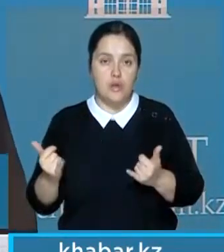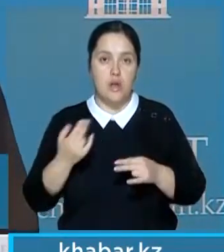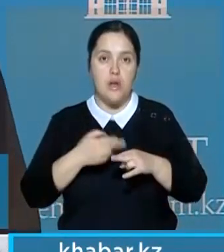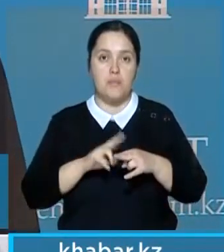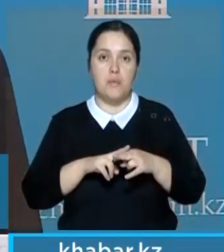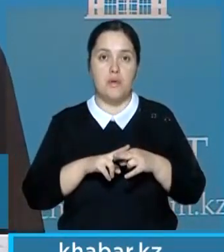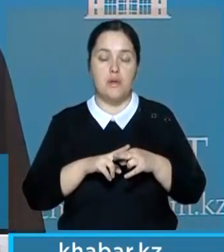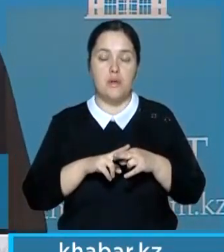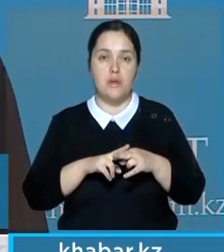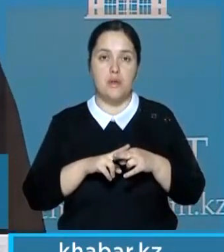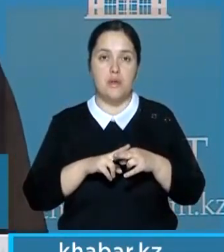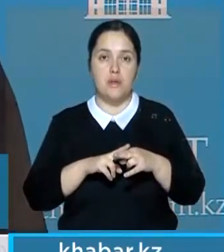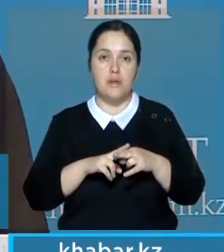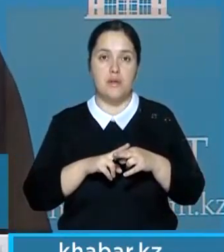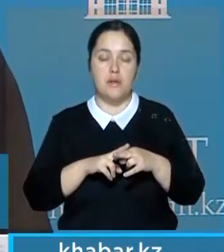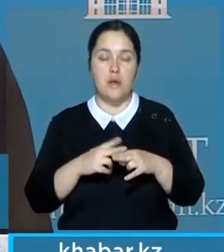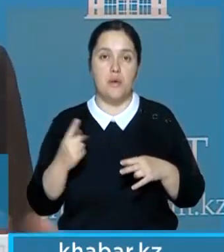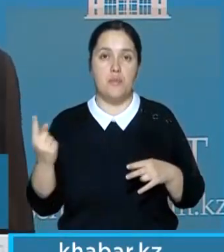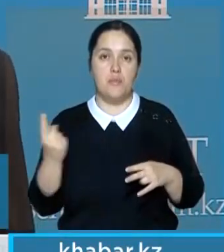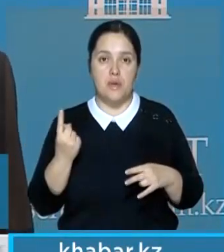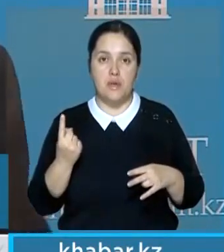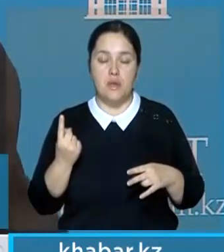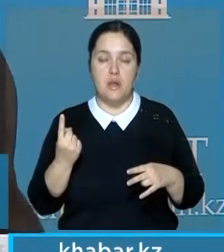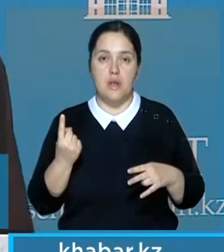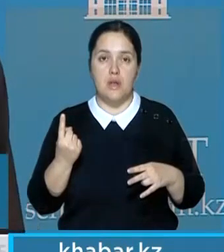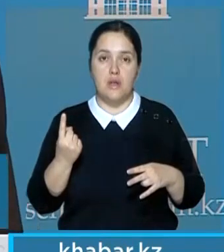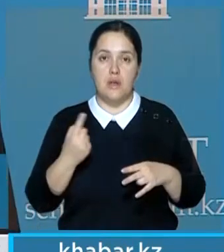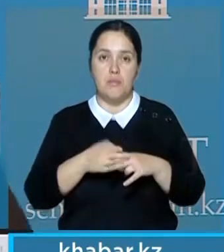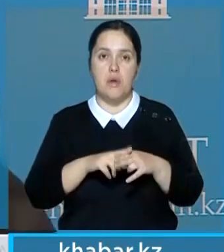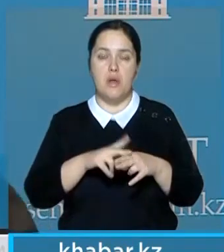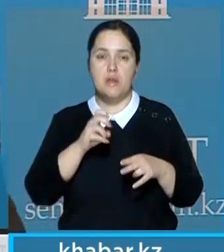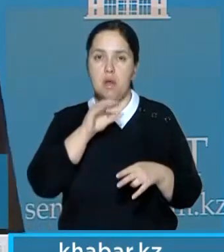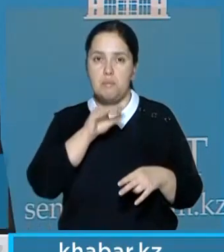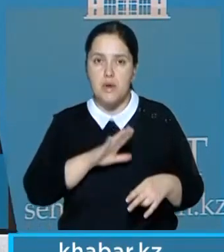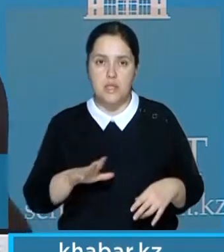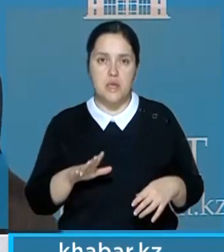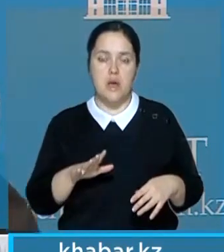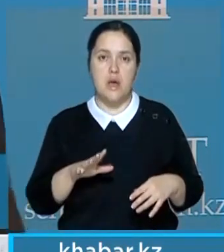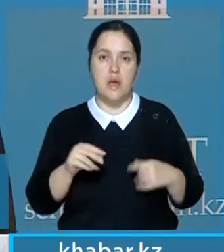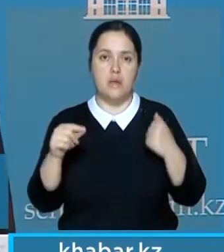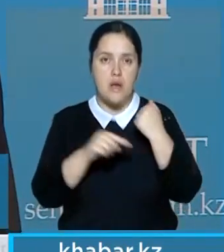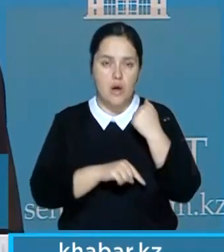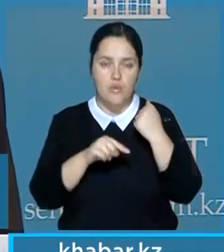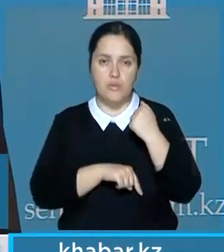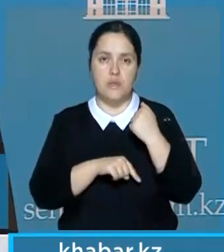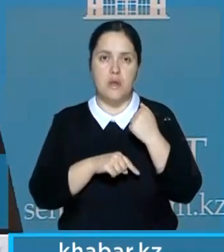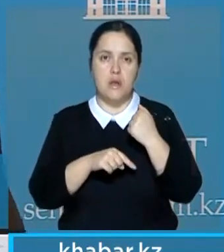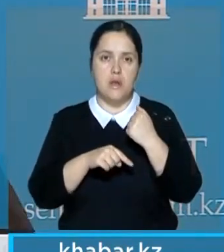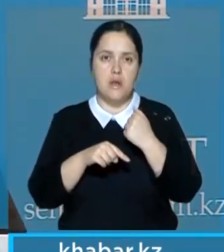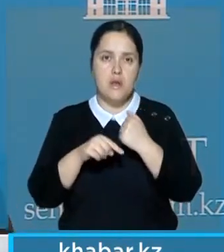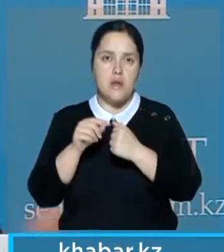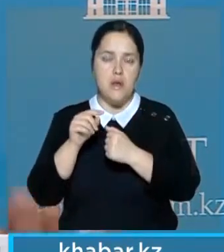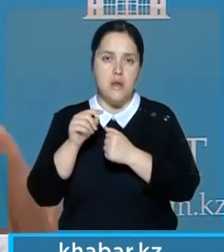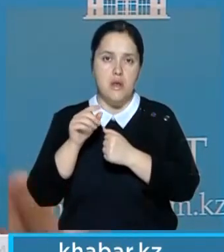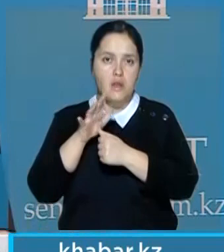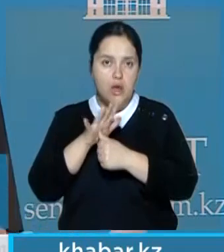чтобы, первое, ушли от того непрофессионализма, некомпетентности, коррупции, да, давления на парламентариев. Да.